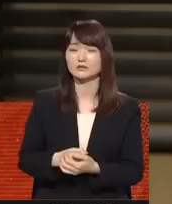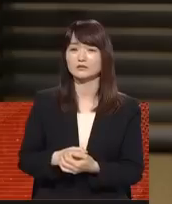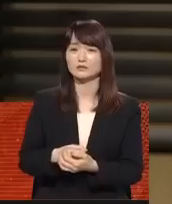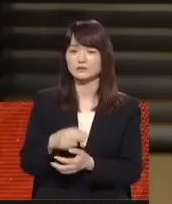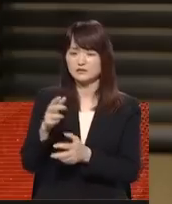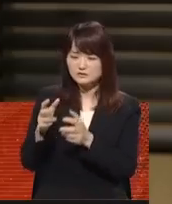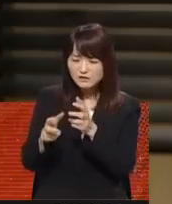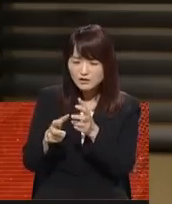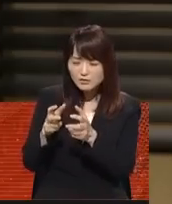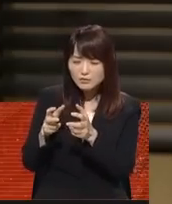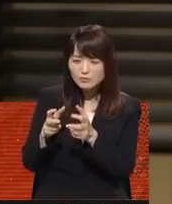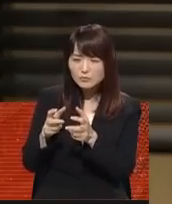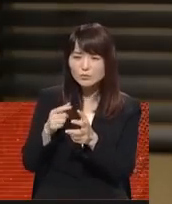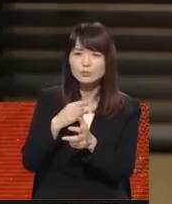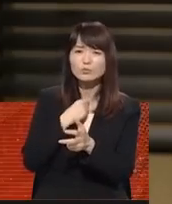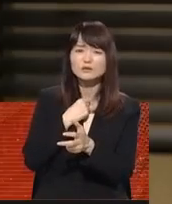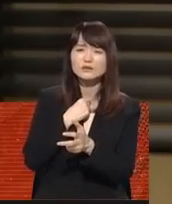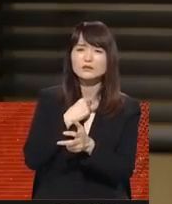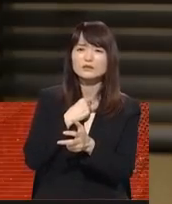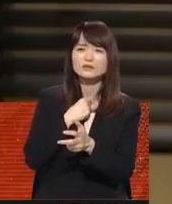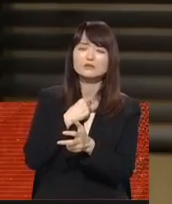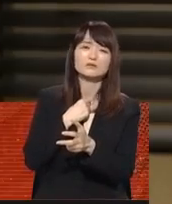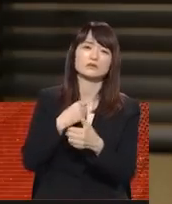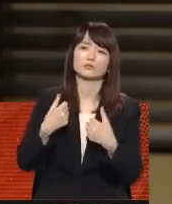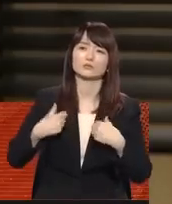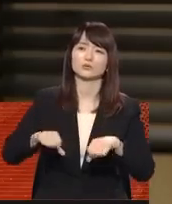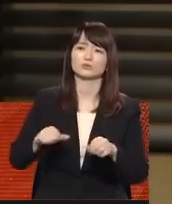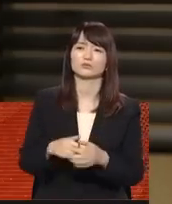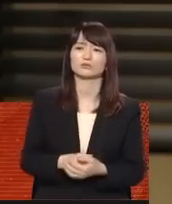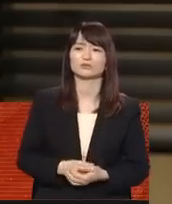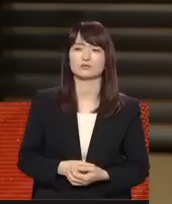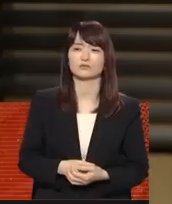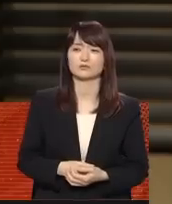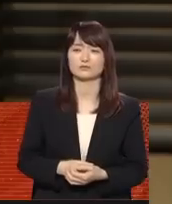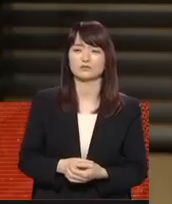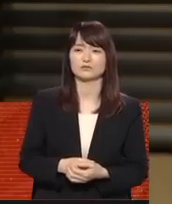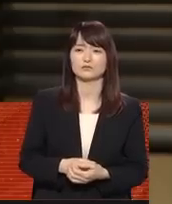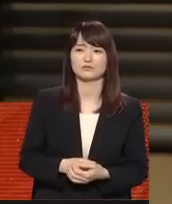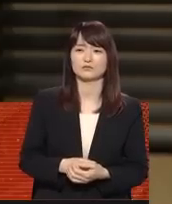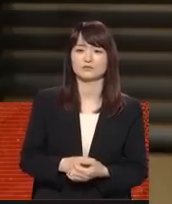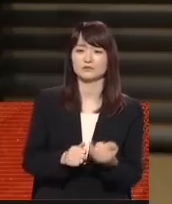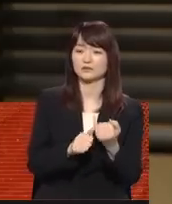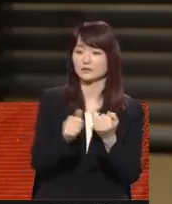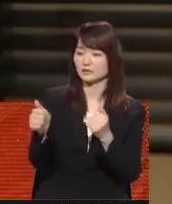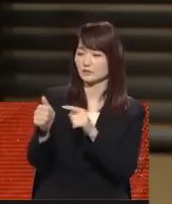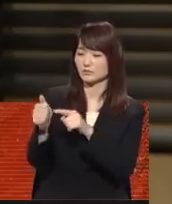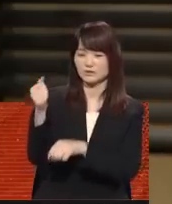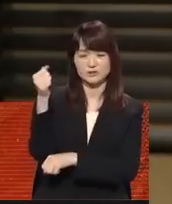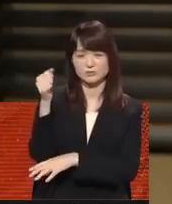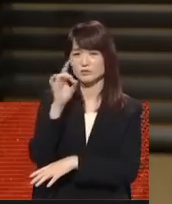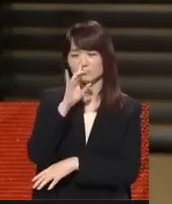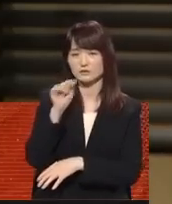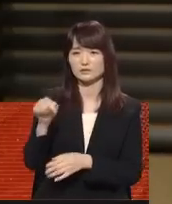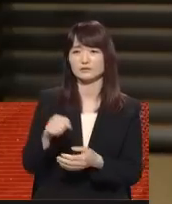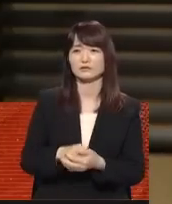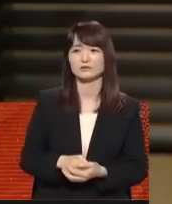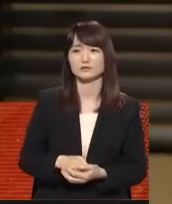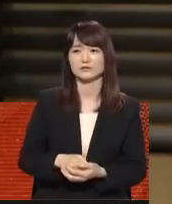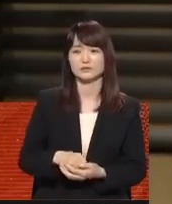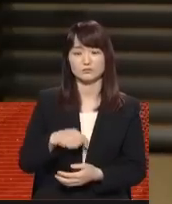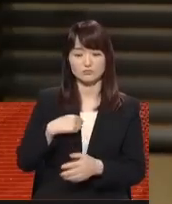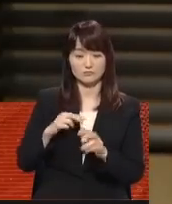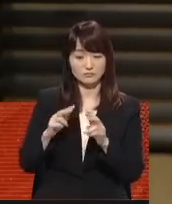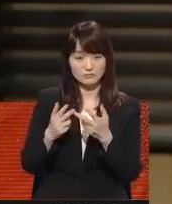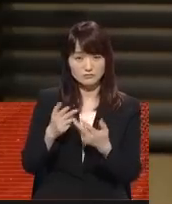그것도 그렇게 모였잖아요 그냥 놓으세요 그냥 안 되는 사람 같아요 기본적으로 정말 본인이 진정으로